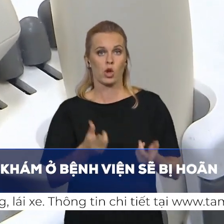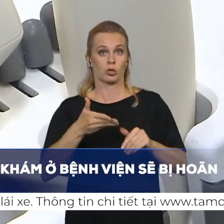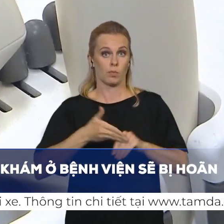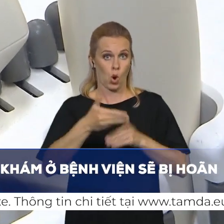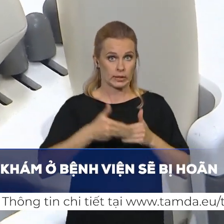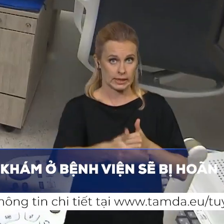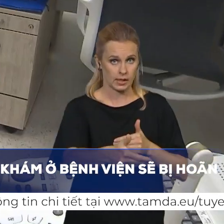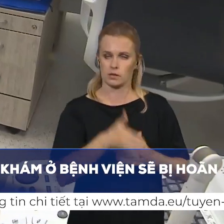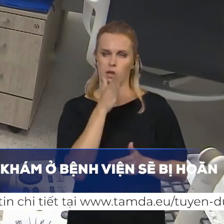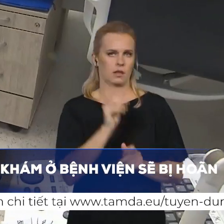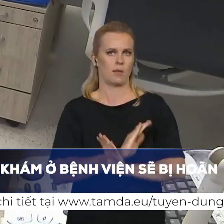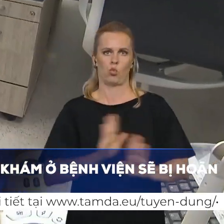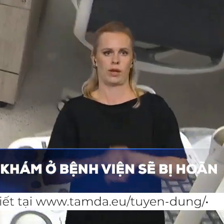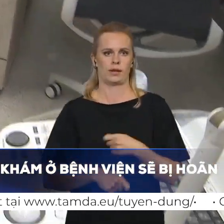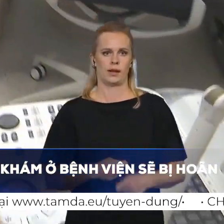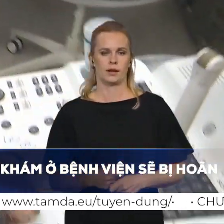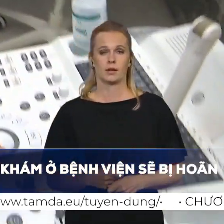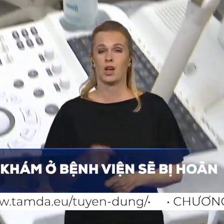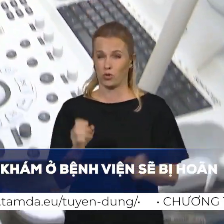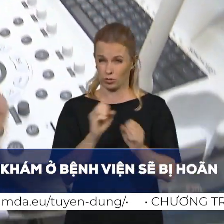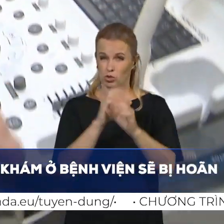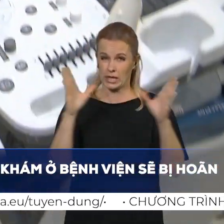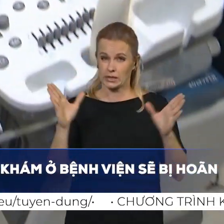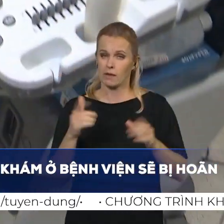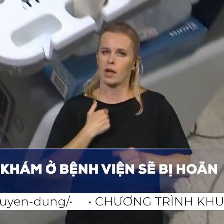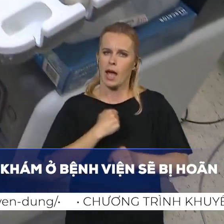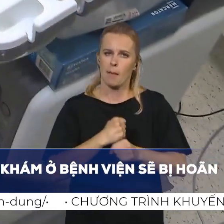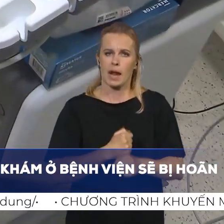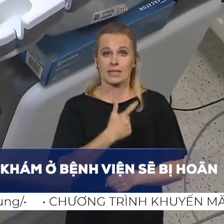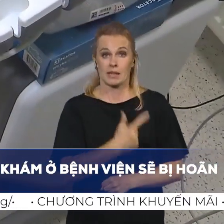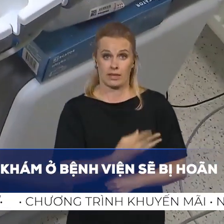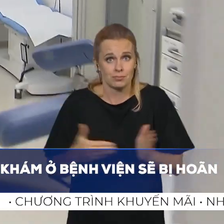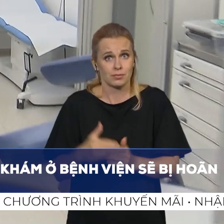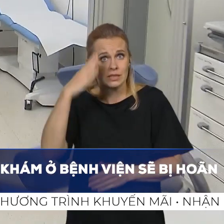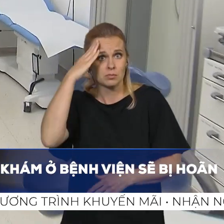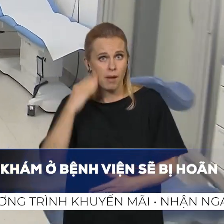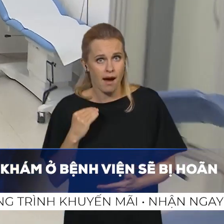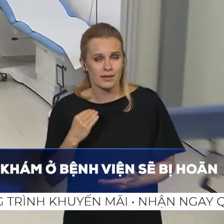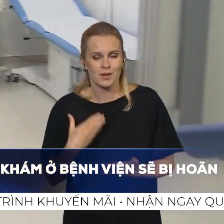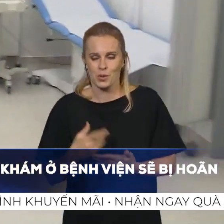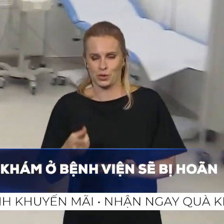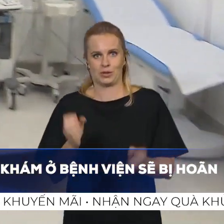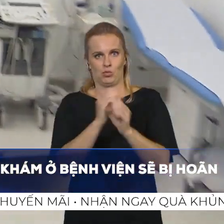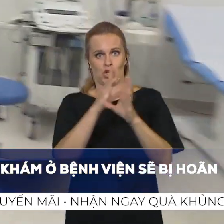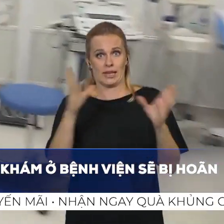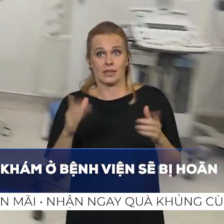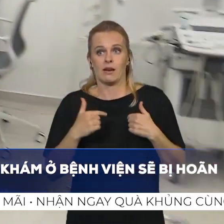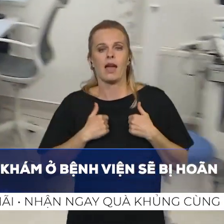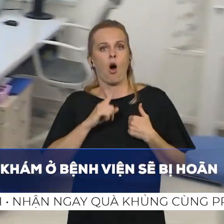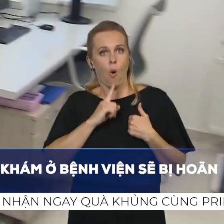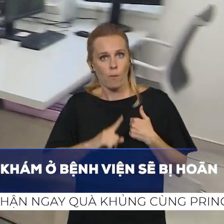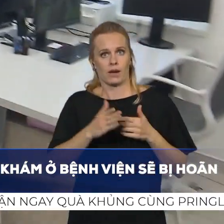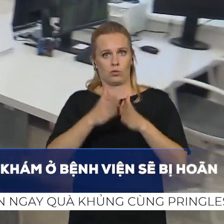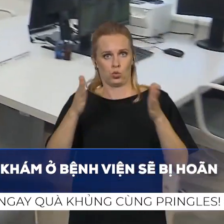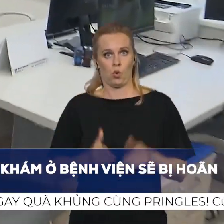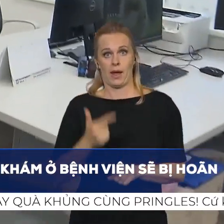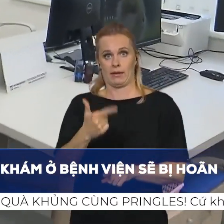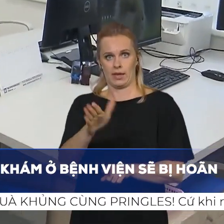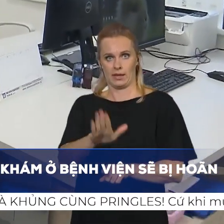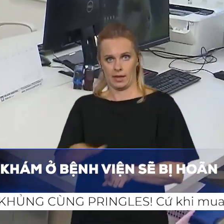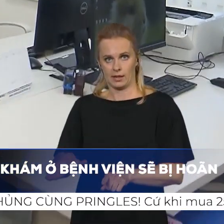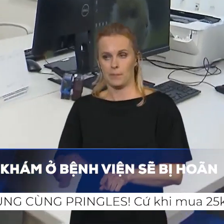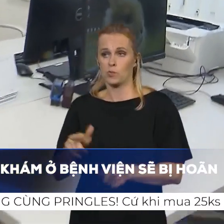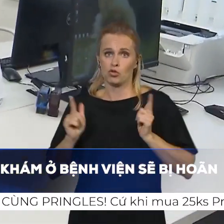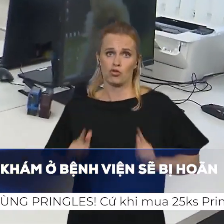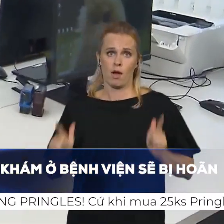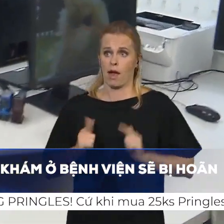ở các bệnh viện lớn. Theo thông tin của phòng y tế, hơn 6.100 bác sĩ đã thông báo không làm việc thêm giờ. Kể từ ngày 1 tháng 12,